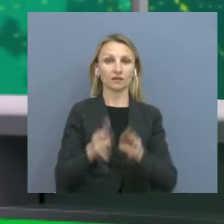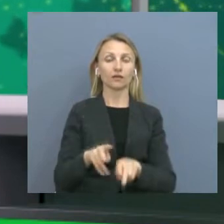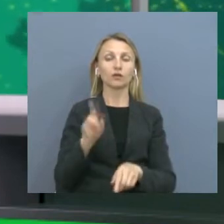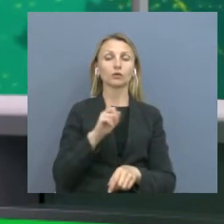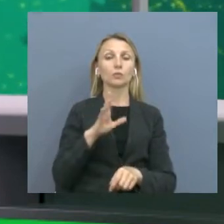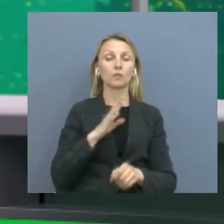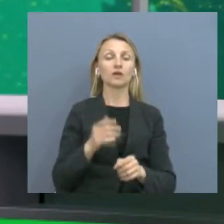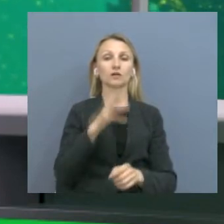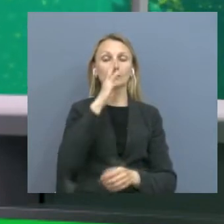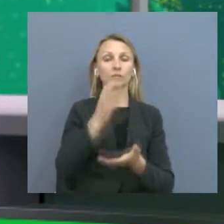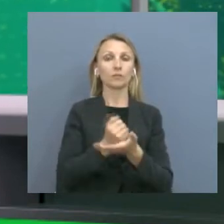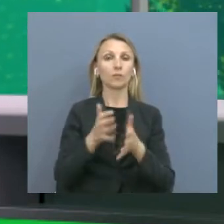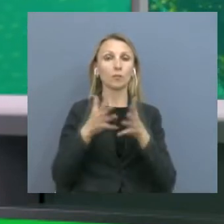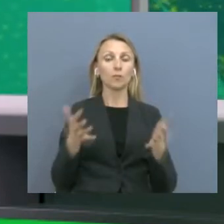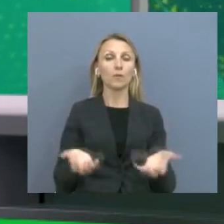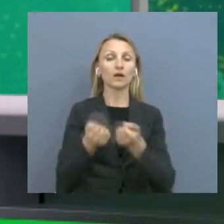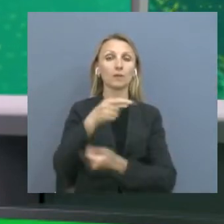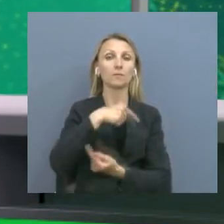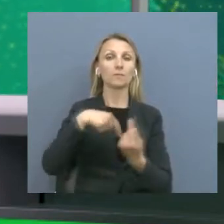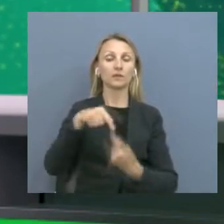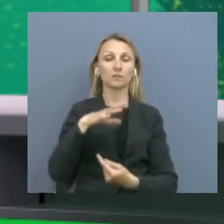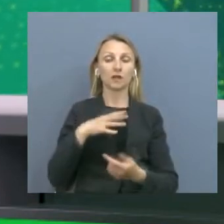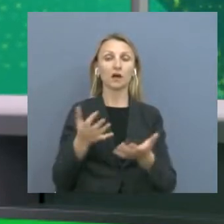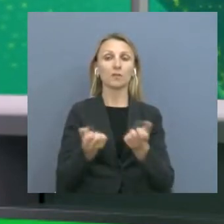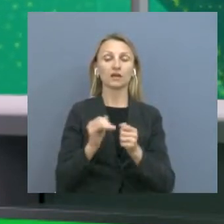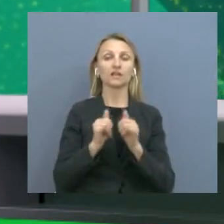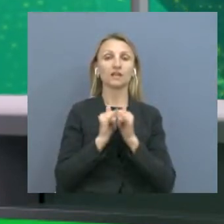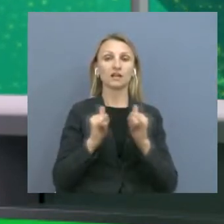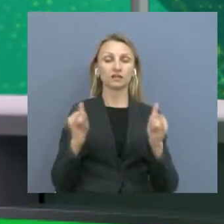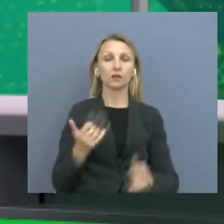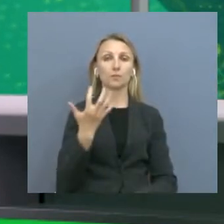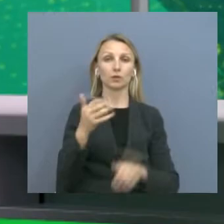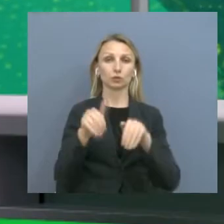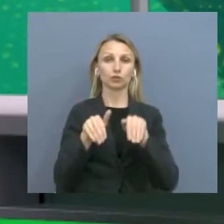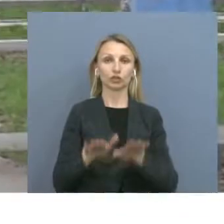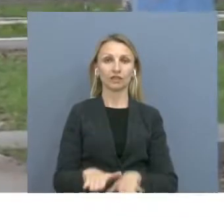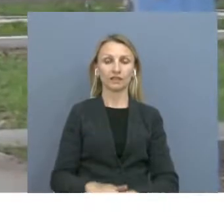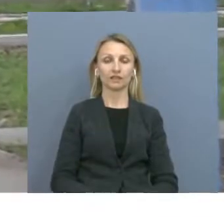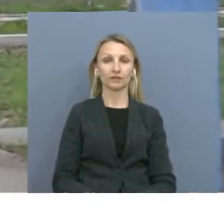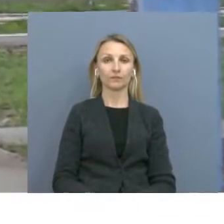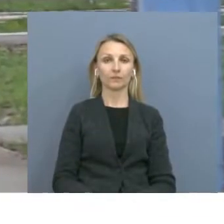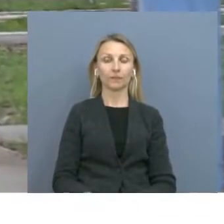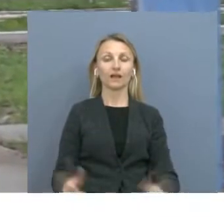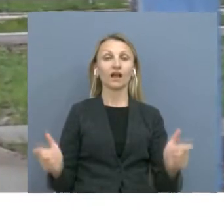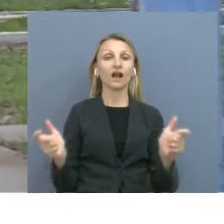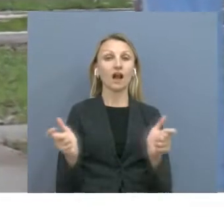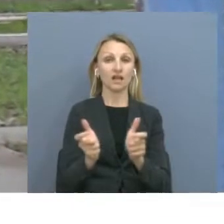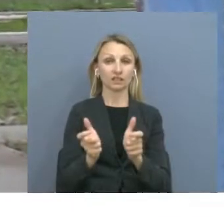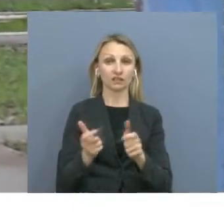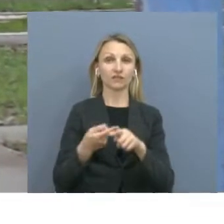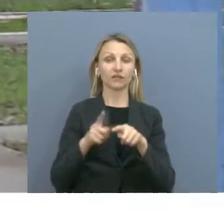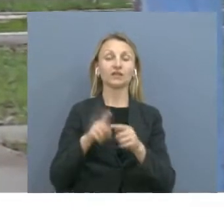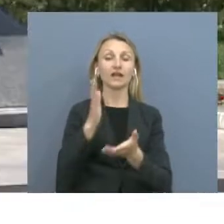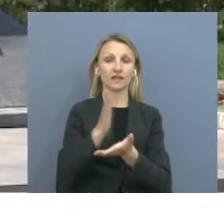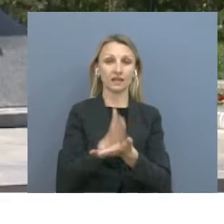повышения доходов и поддержки бизнеса было принято и реализовано около 500 решений. Карантинные ограничения